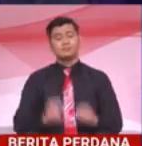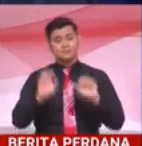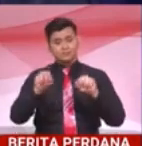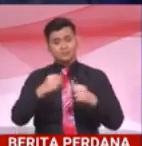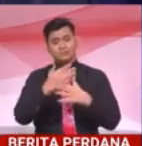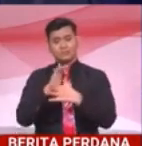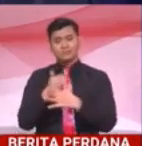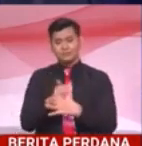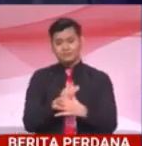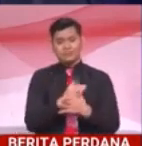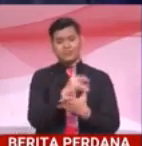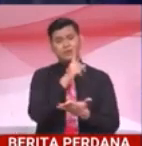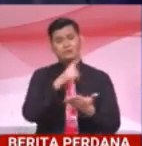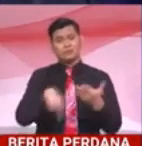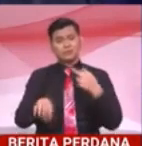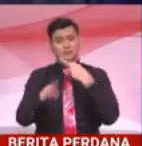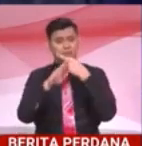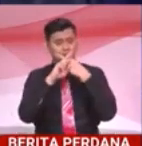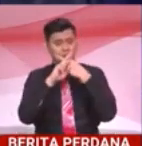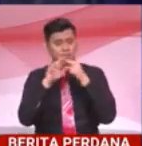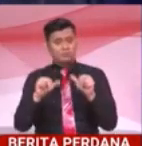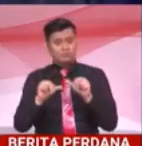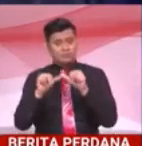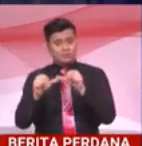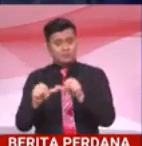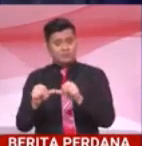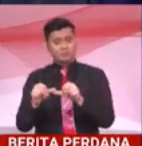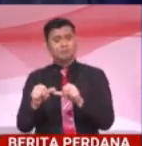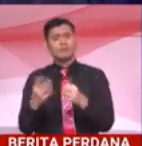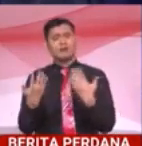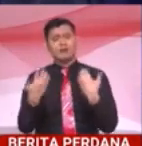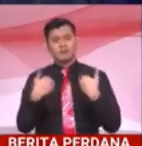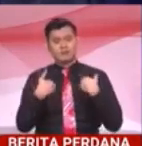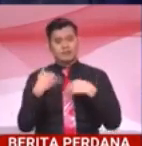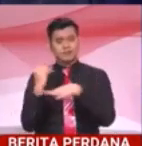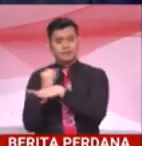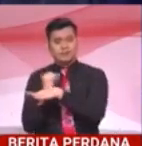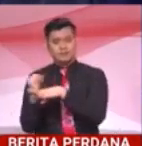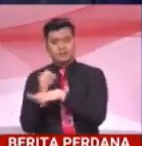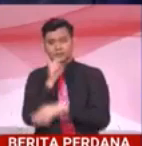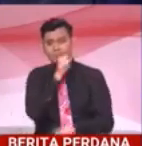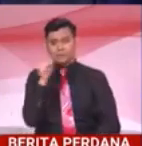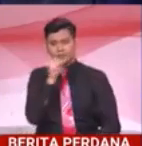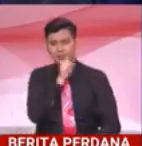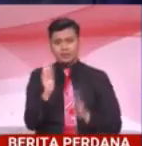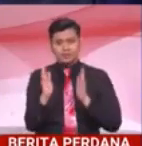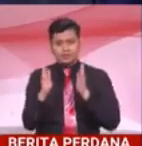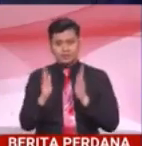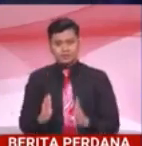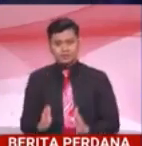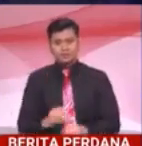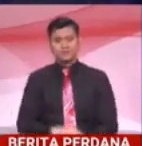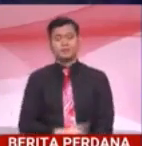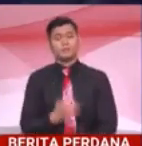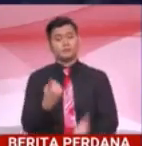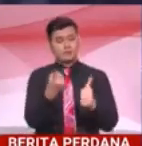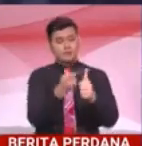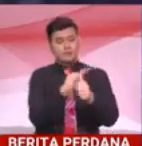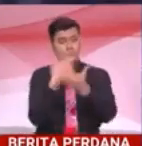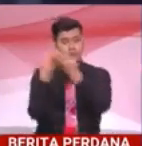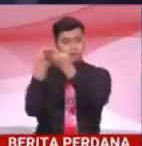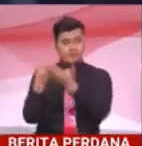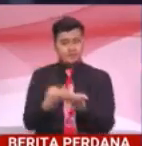memintaku segera si berhenti nomor satu adalah uang kartu ini ada setiap adalah